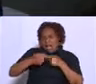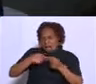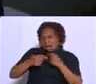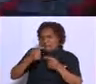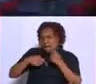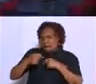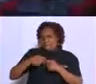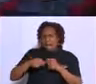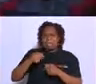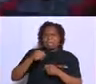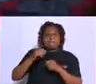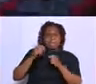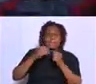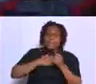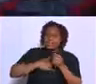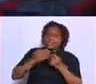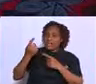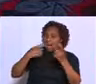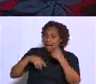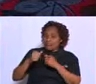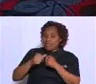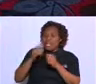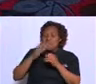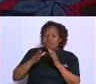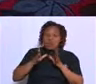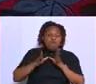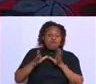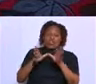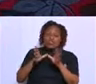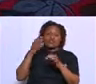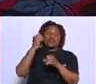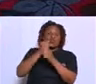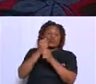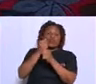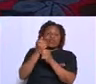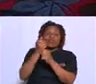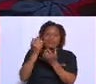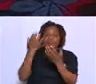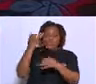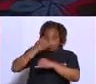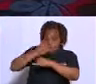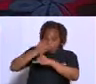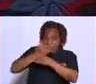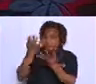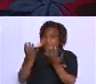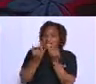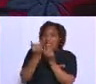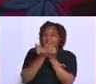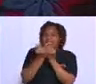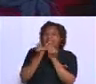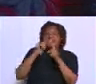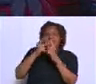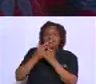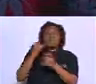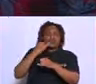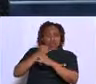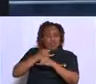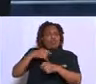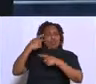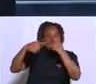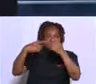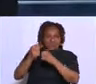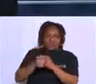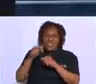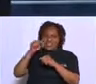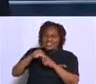mbele. Sogee hapa mbele. Inawezekana ulilazimishwa kufanya kazi siku ya sabato na ukafanya kazi siku ya sabato. Hicho ni